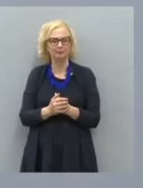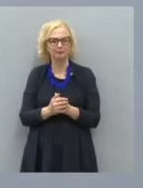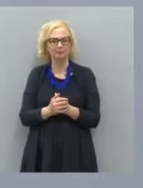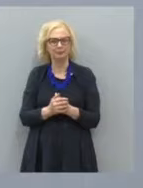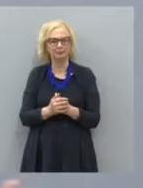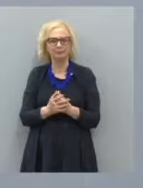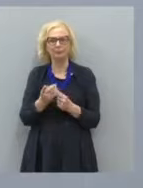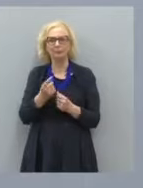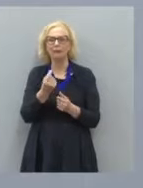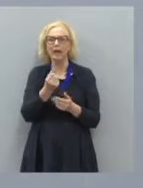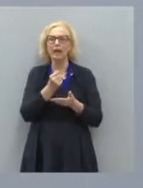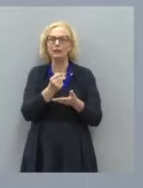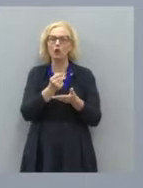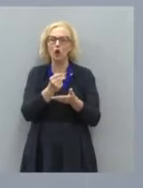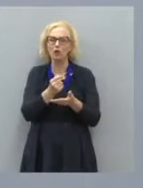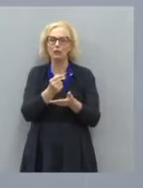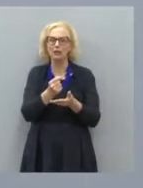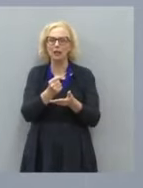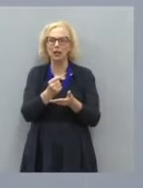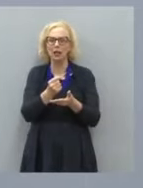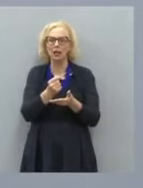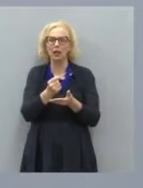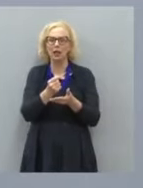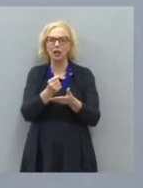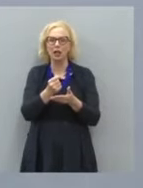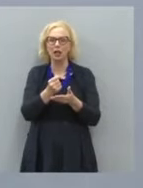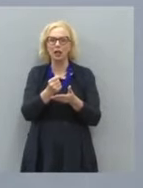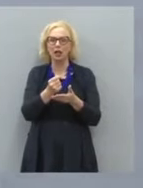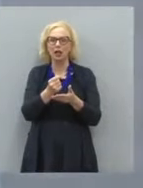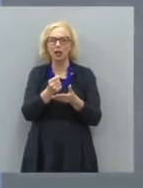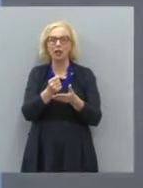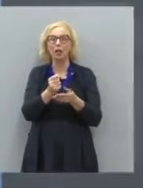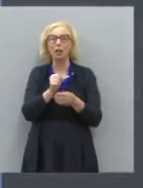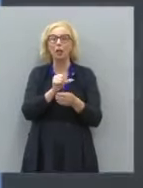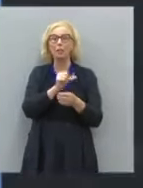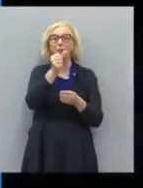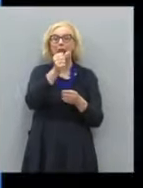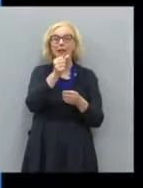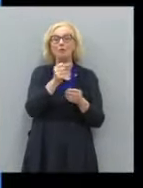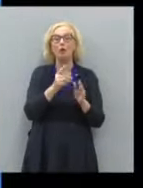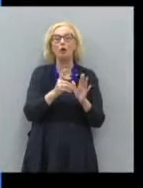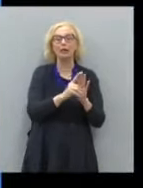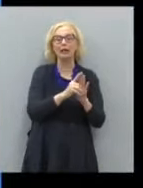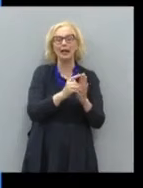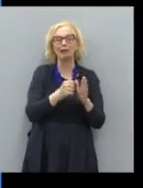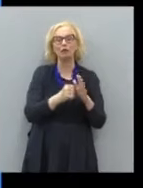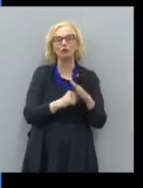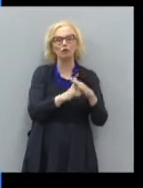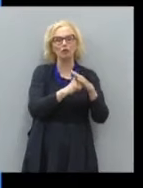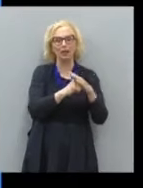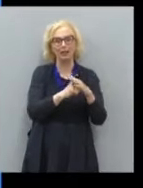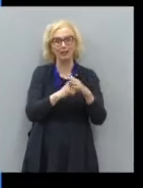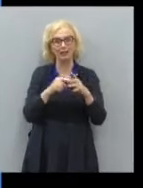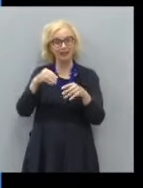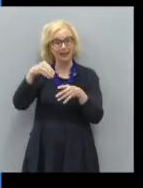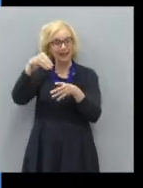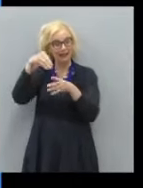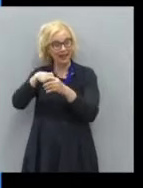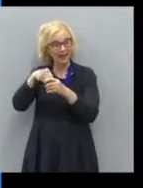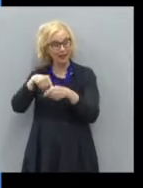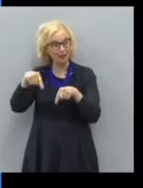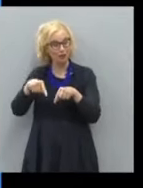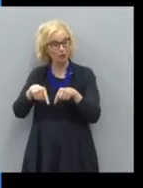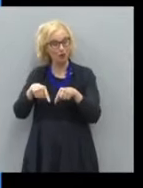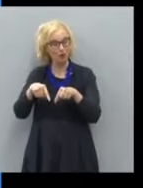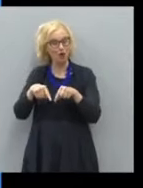quindi le risorse che aveva messo in campo a nel primo decreto sostegno ovviamente non ci sono all'interno di questo di questo